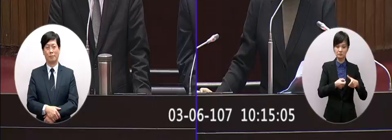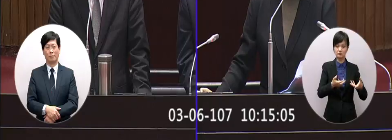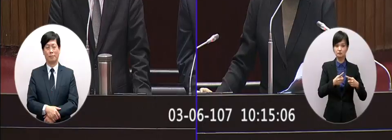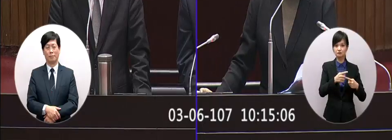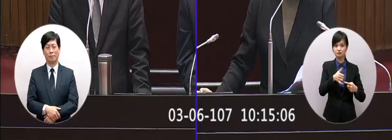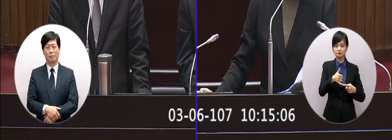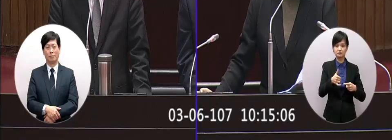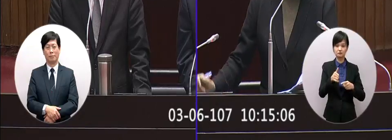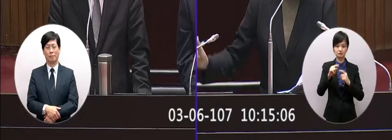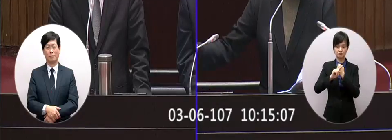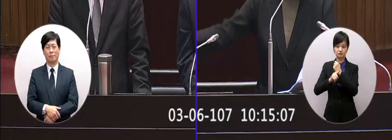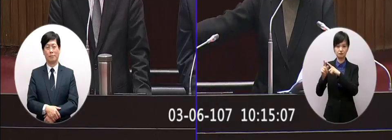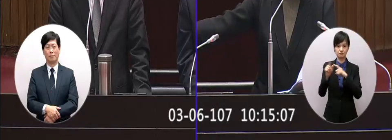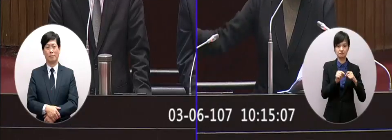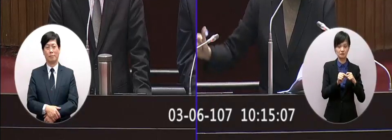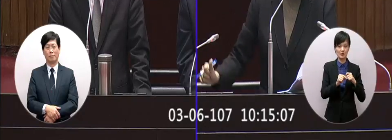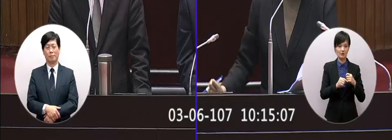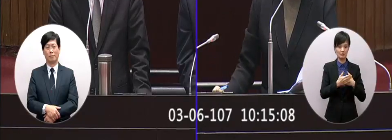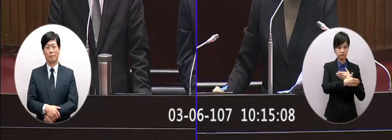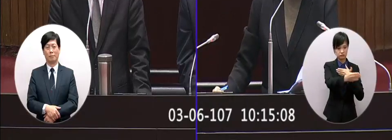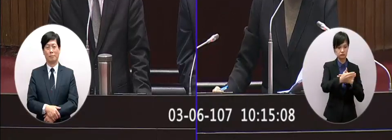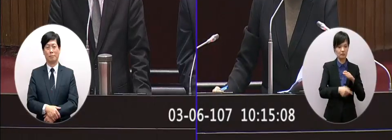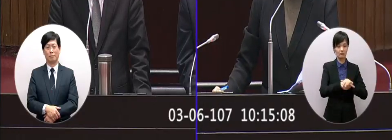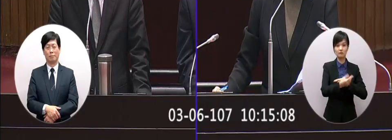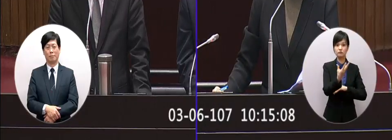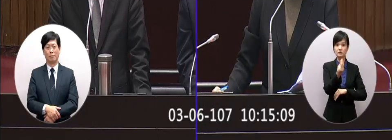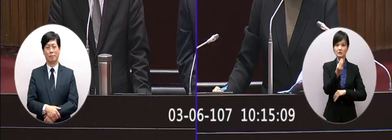无不法，没有高层施压。